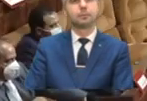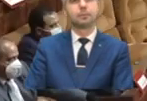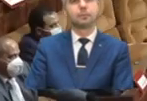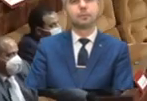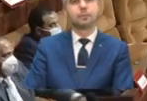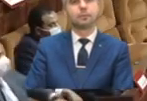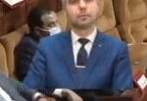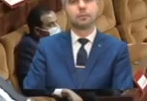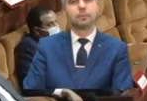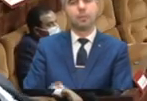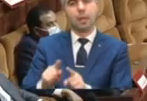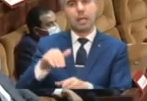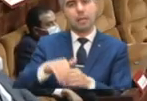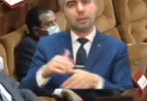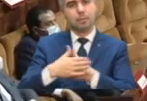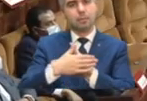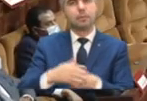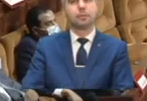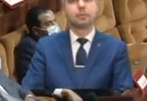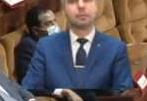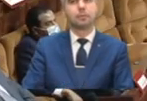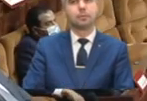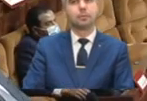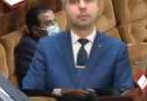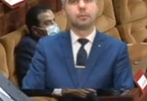الى مداخله فريق التجمع الدستوري.